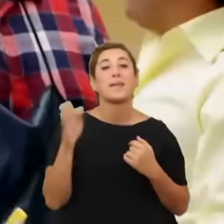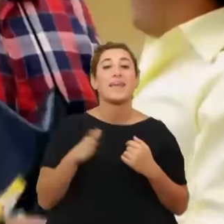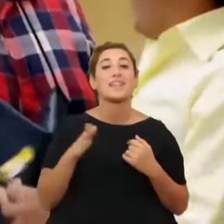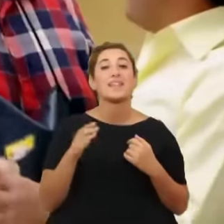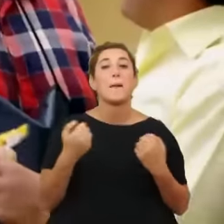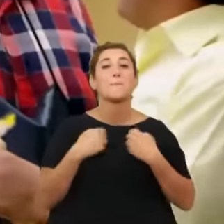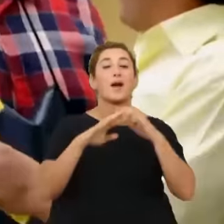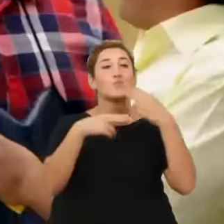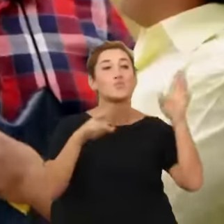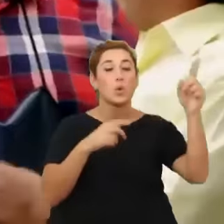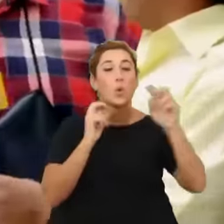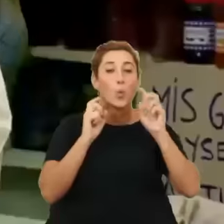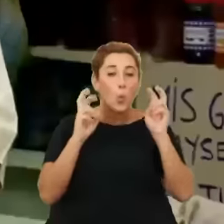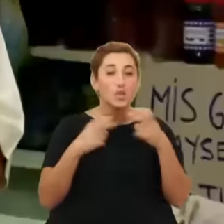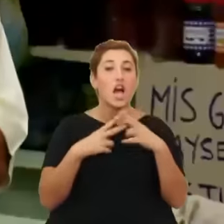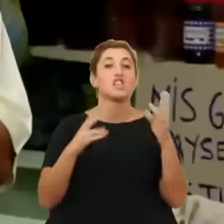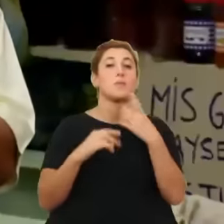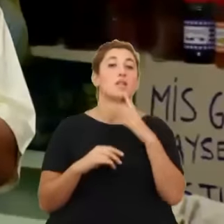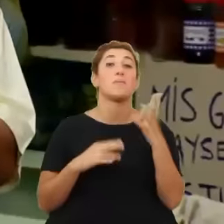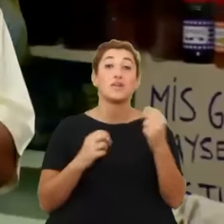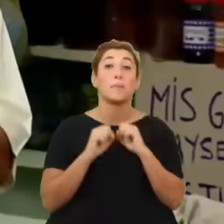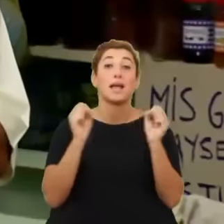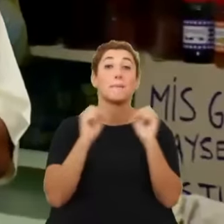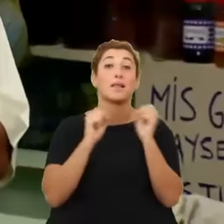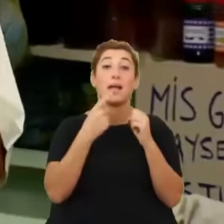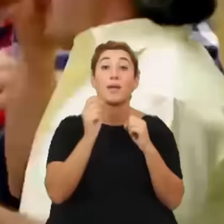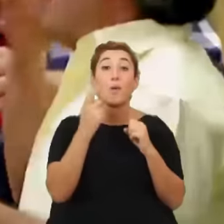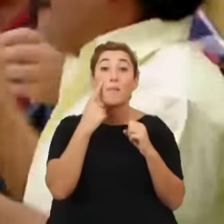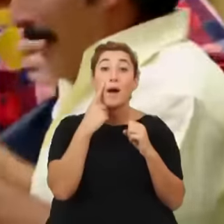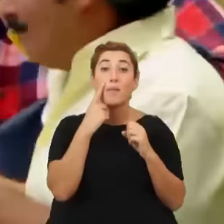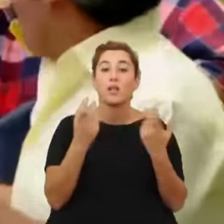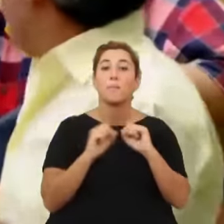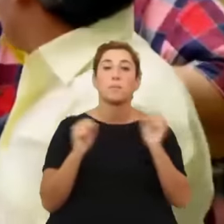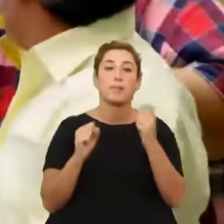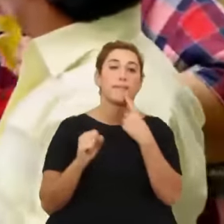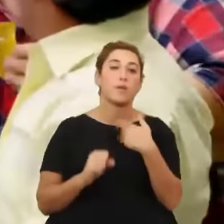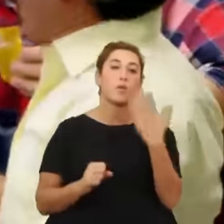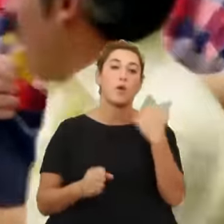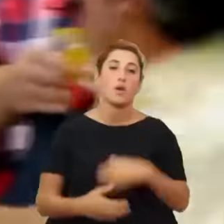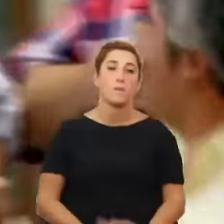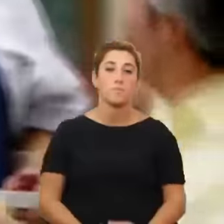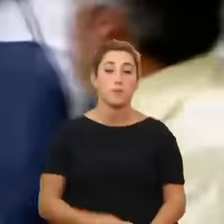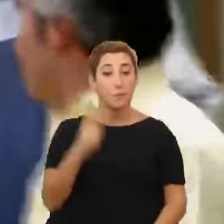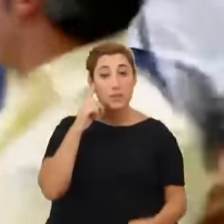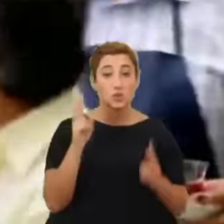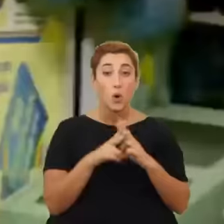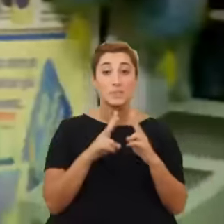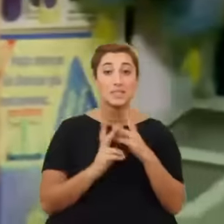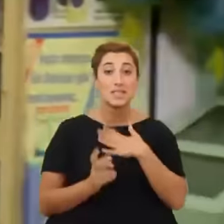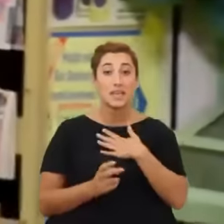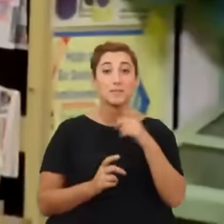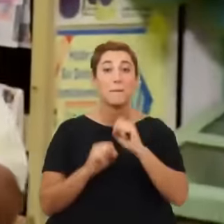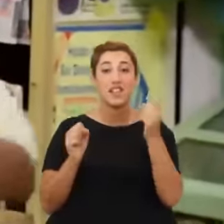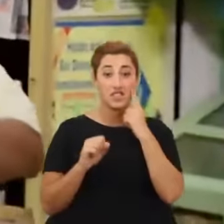yanında market lafı etmeyin diye? Ya ne kadar güzel pıtır pıtır edir bak. Ya hala pıtır pıtır diyor ya. Başkomiser,